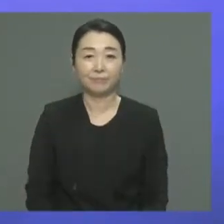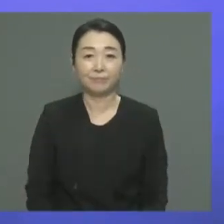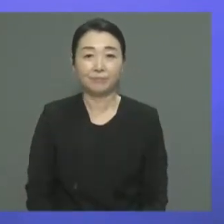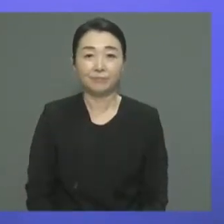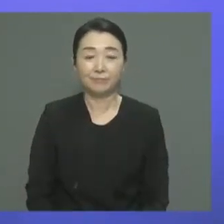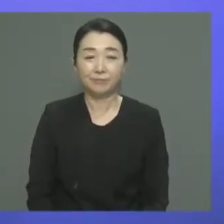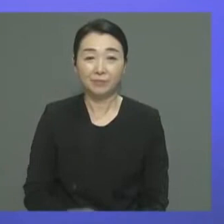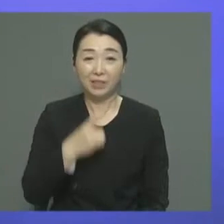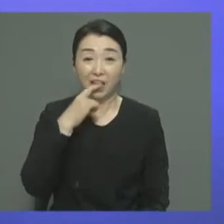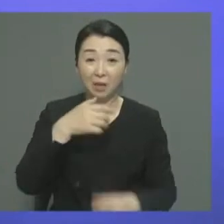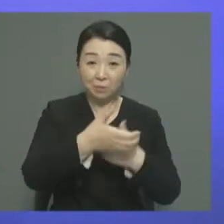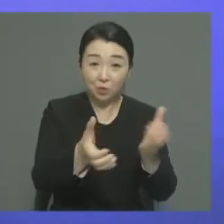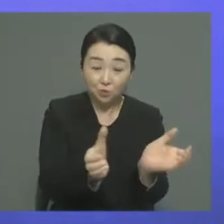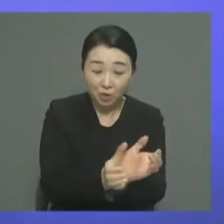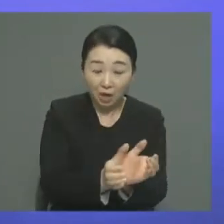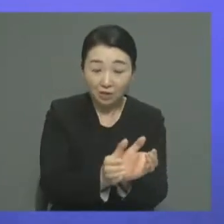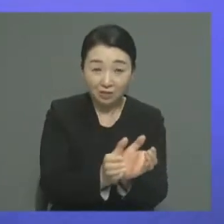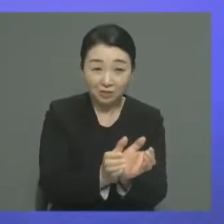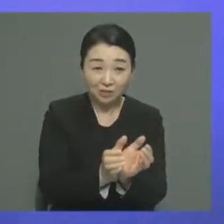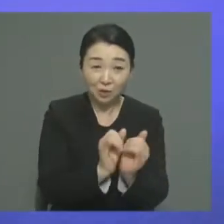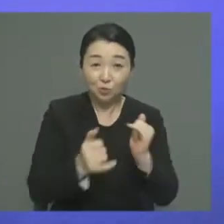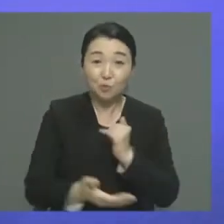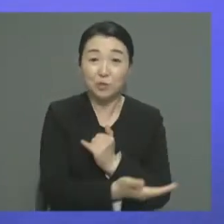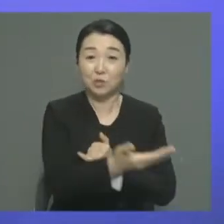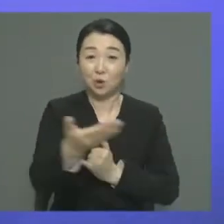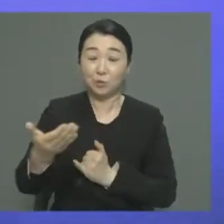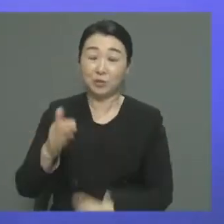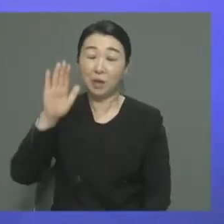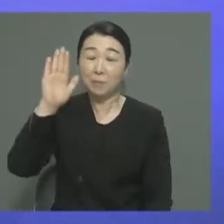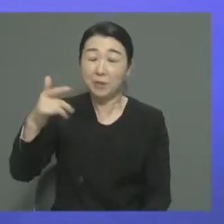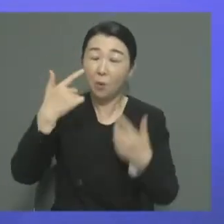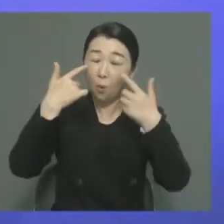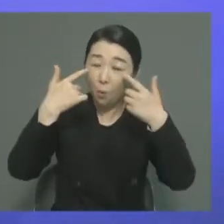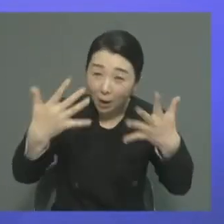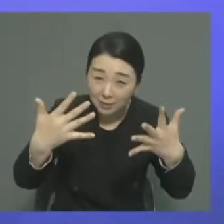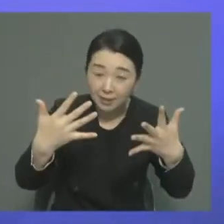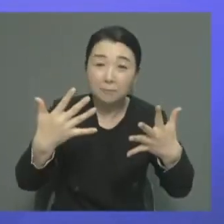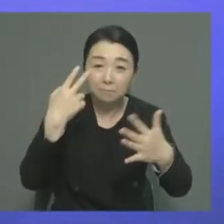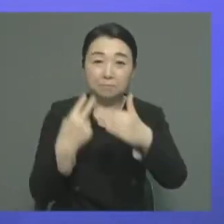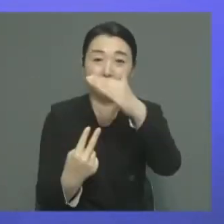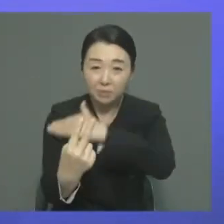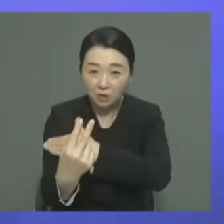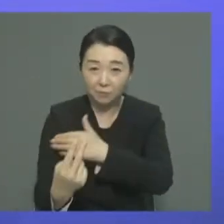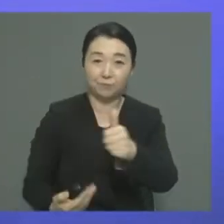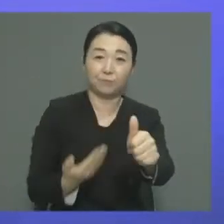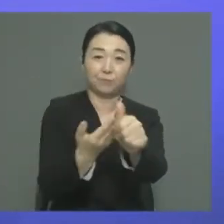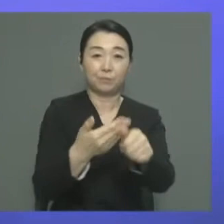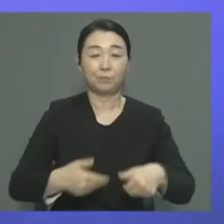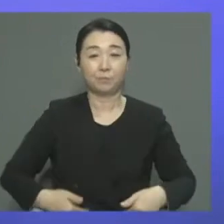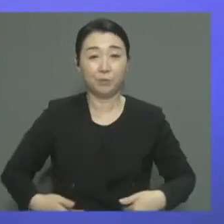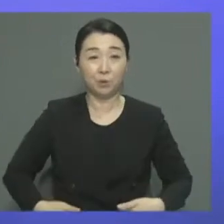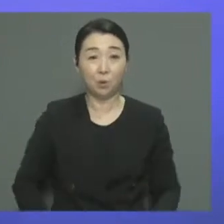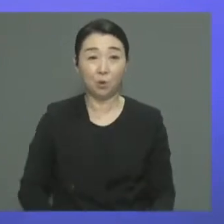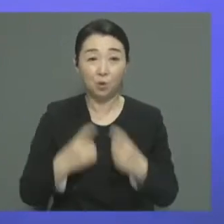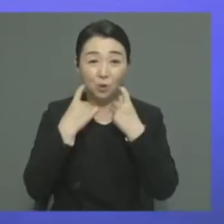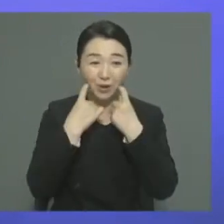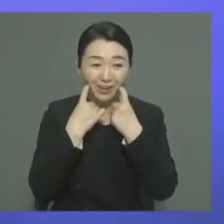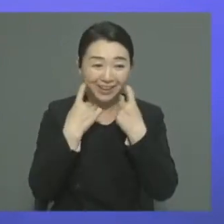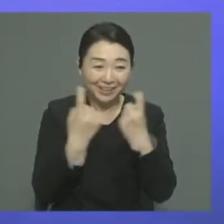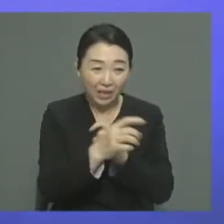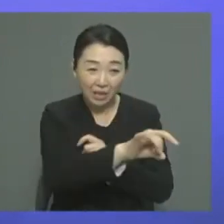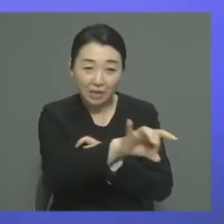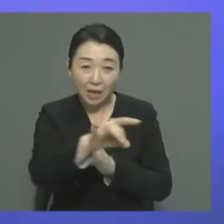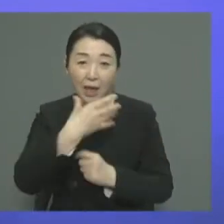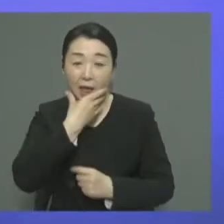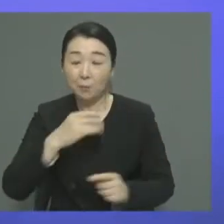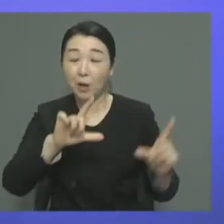우리 민주당은 국민에게 미래에 대한 뚜렷한 비전을 제시해야 합니다 국민 개개인의 행복한 삶이